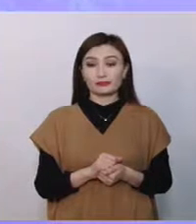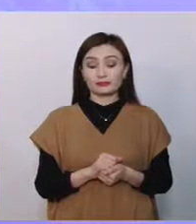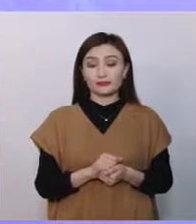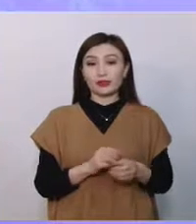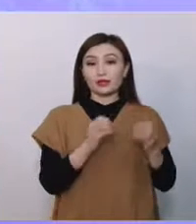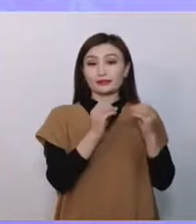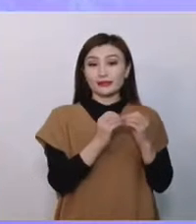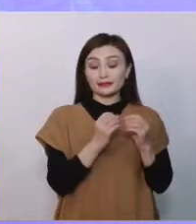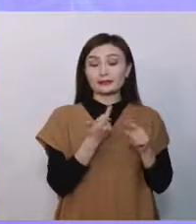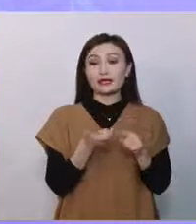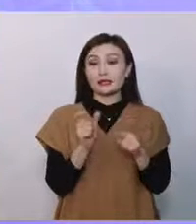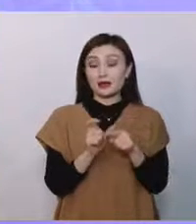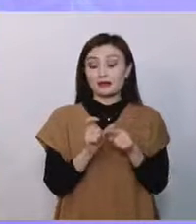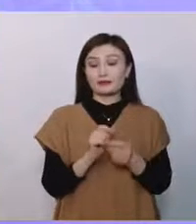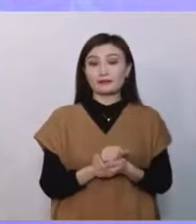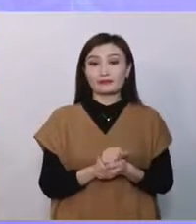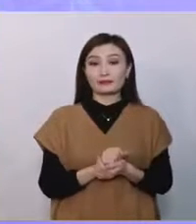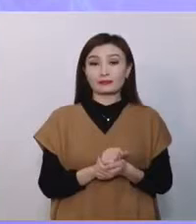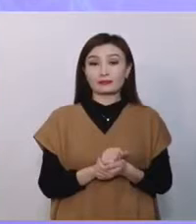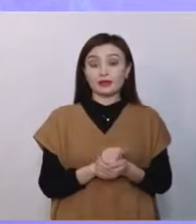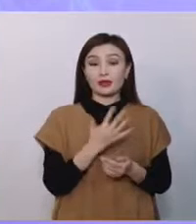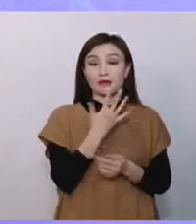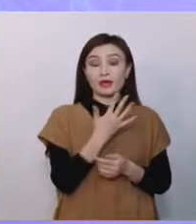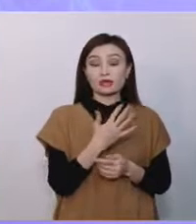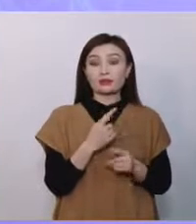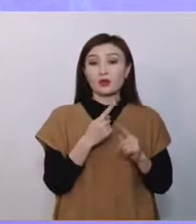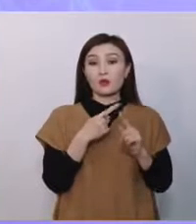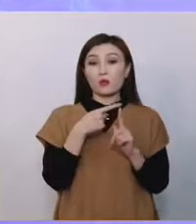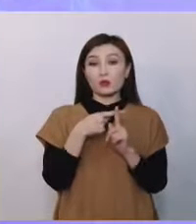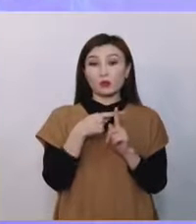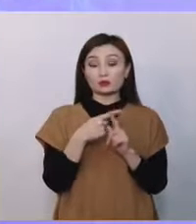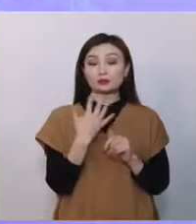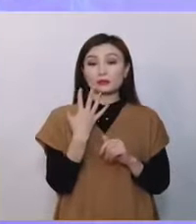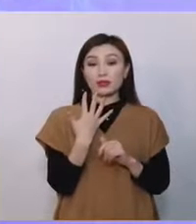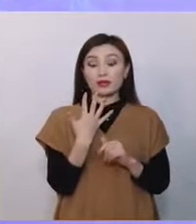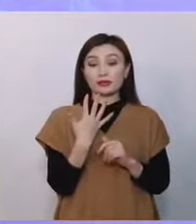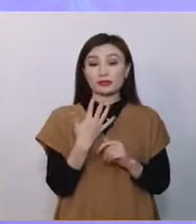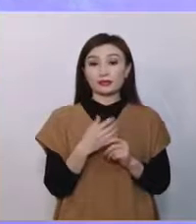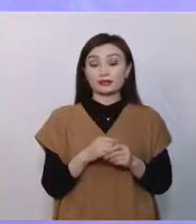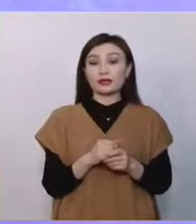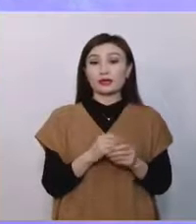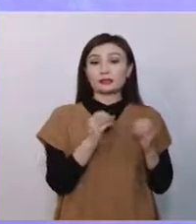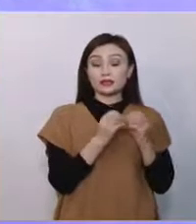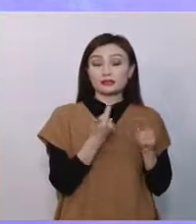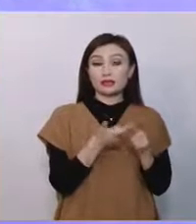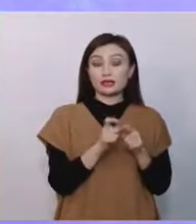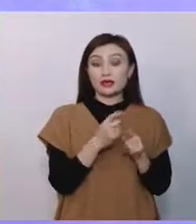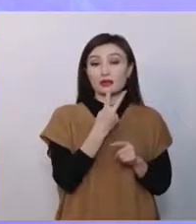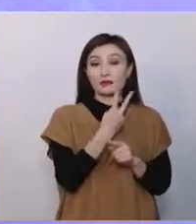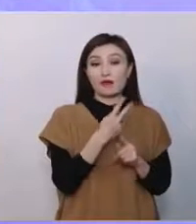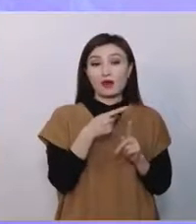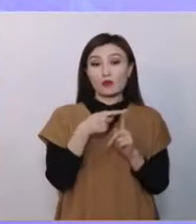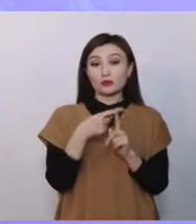10 это пять плюс пять десять это 2